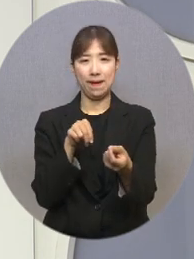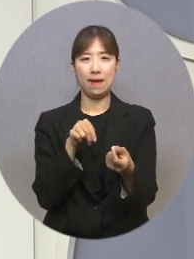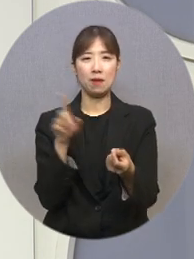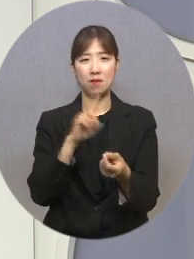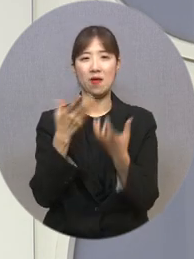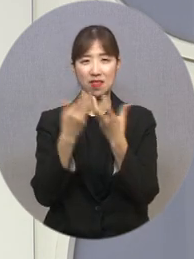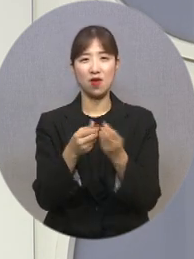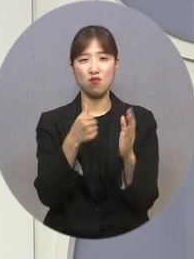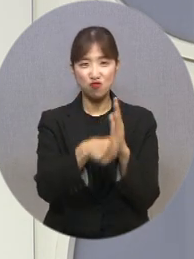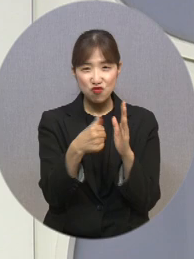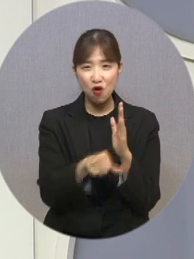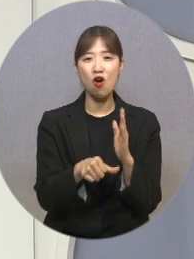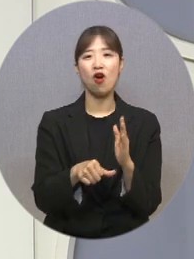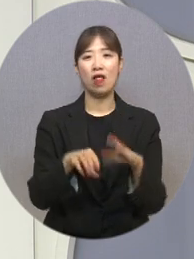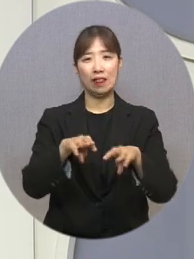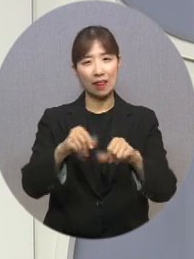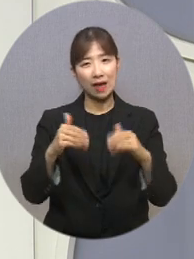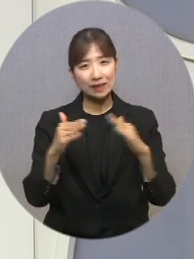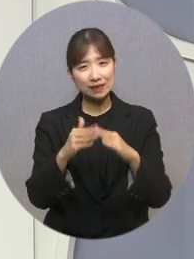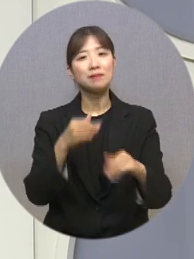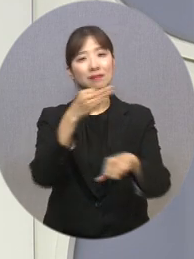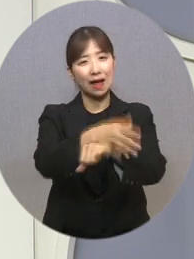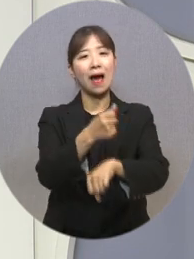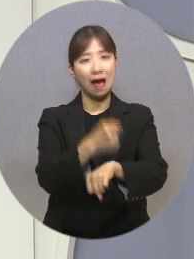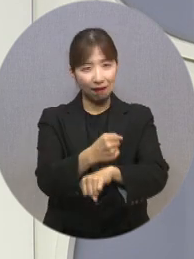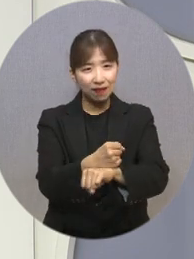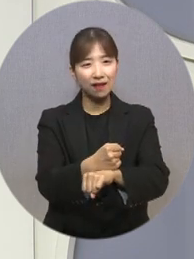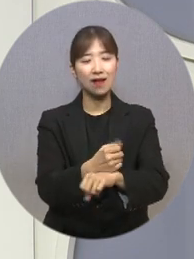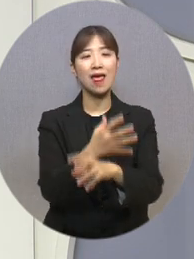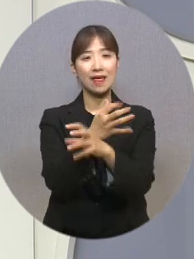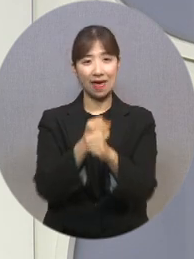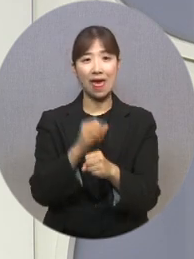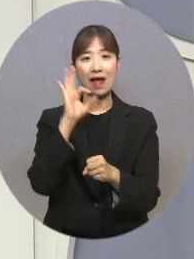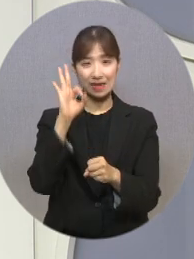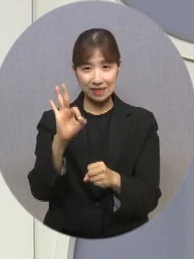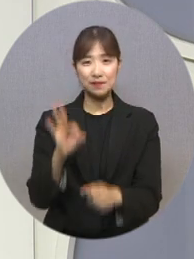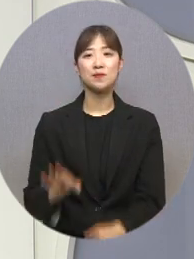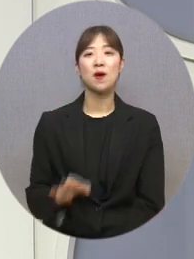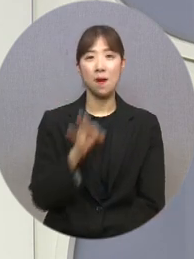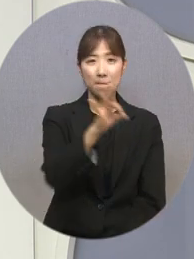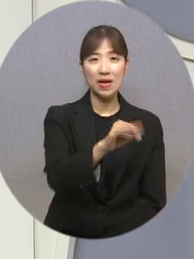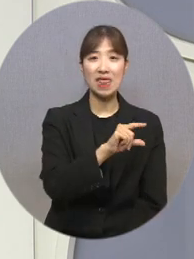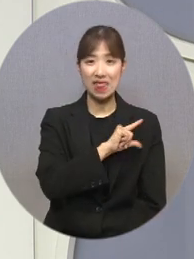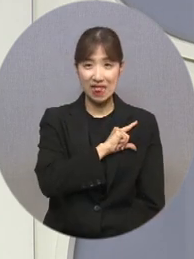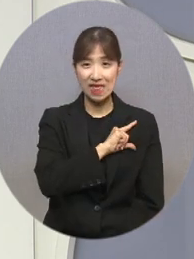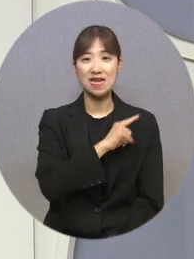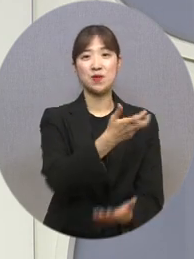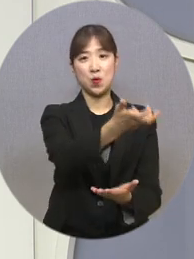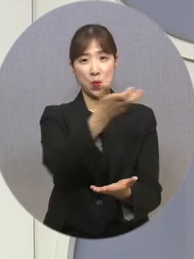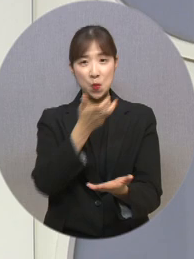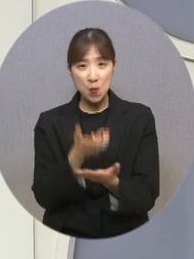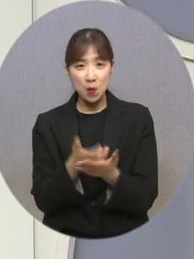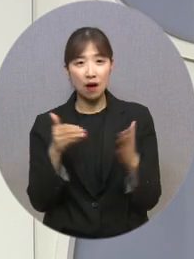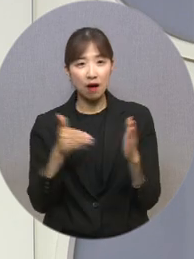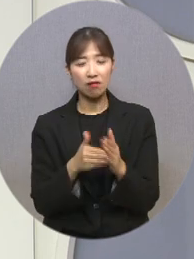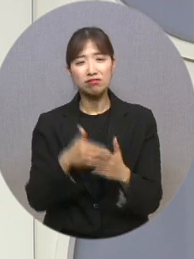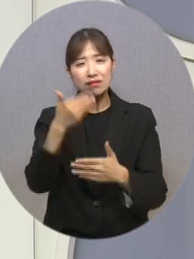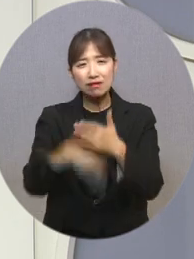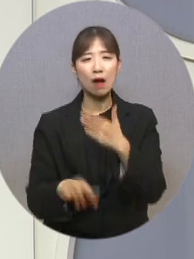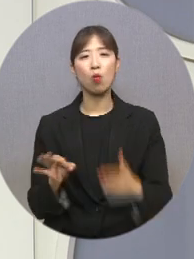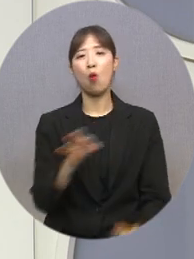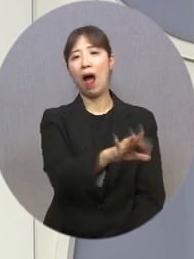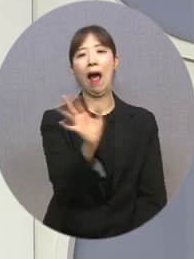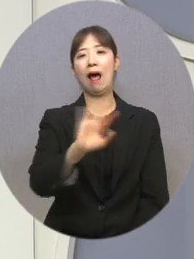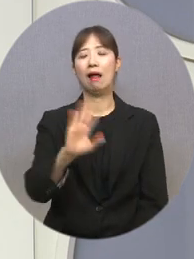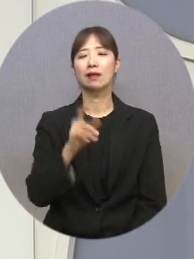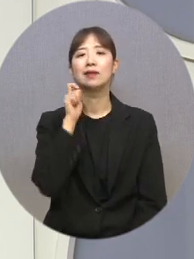예, 물건이나 뭐 부동산을 산다 그러면서 계약금만 치른 상태에서 등기를 먼저 넘겨간 다음에 뭐 또 잔금 같은 거 안 주고 또 그렇게 사기